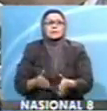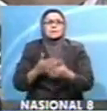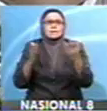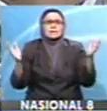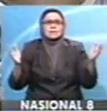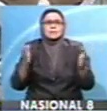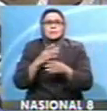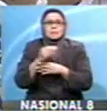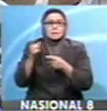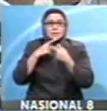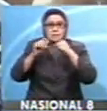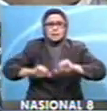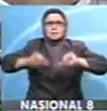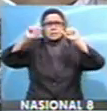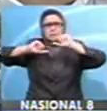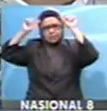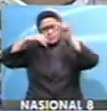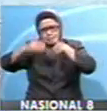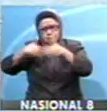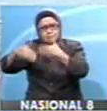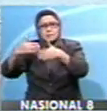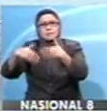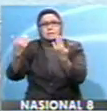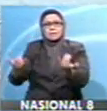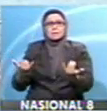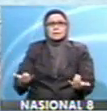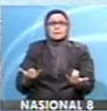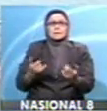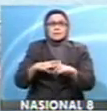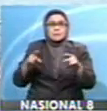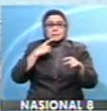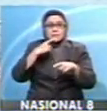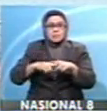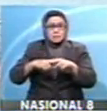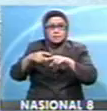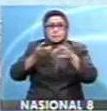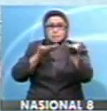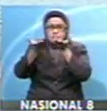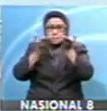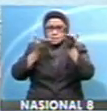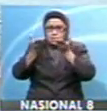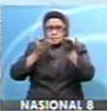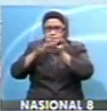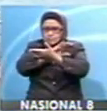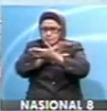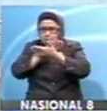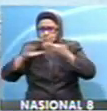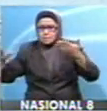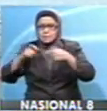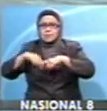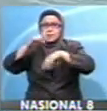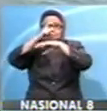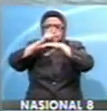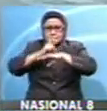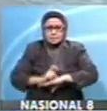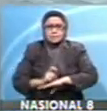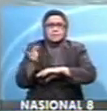process of uprading penyelenggaraan sempurna membolehkan kapal selam KD tunku Abdul Rahman dan KD Tun Razak dapat